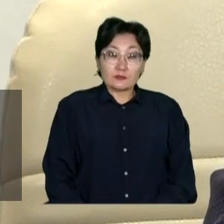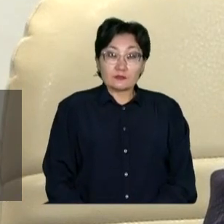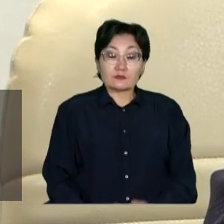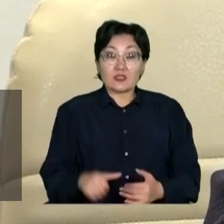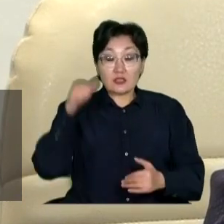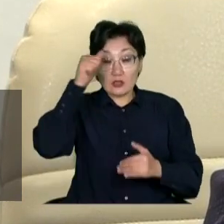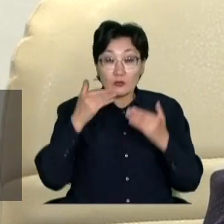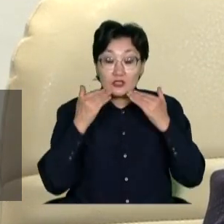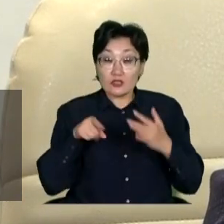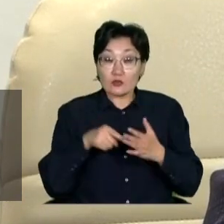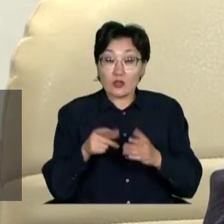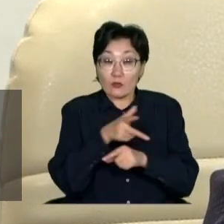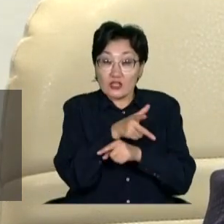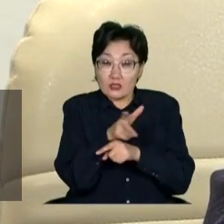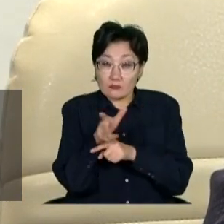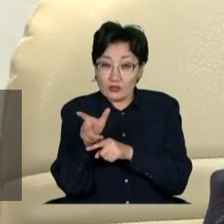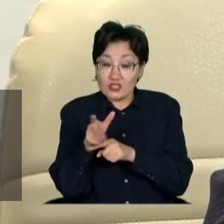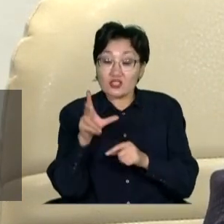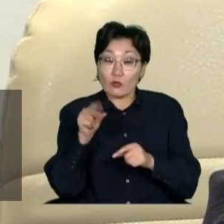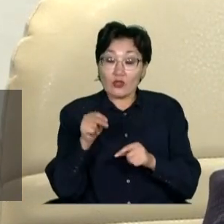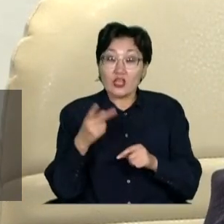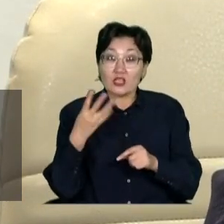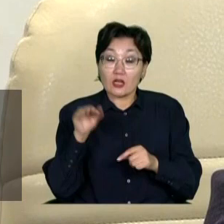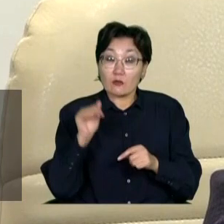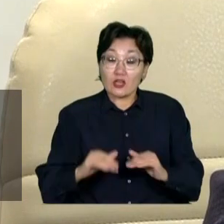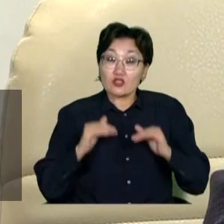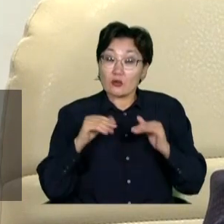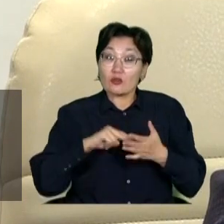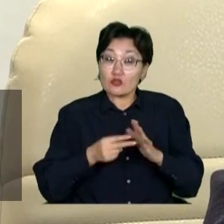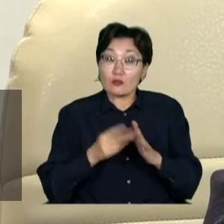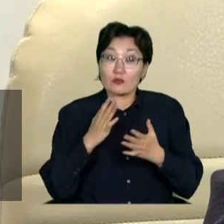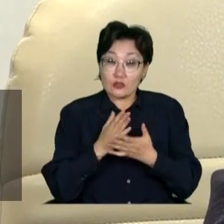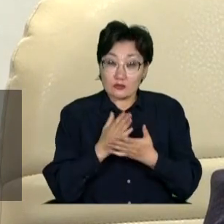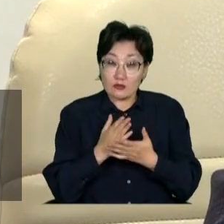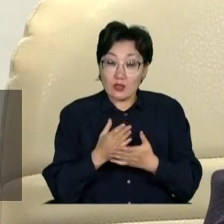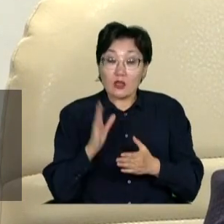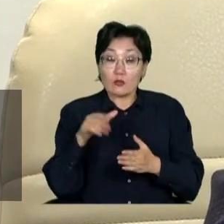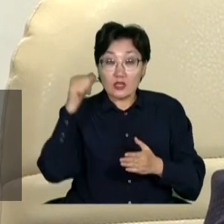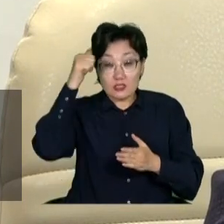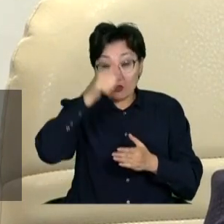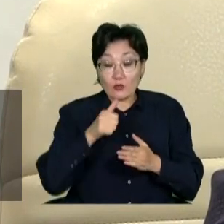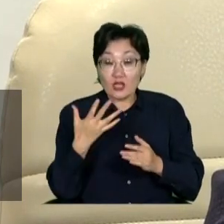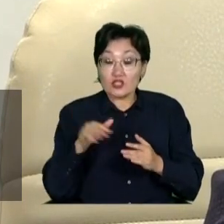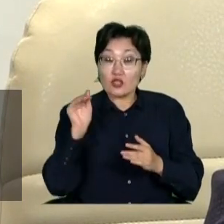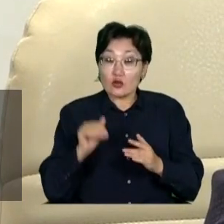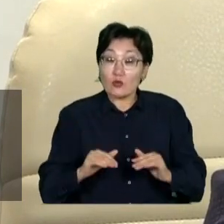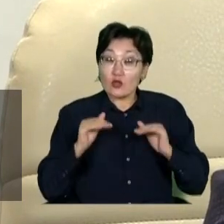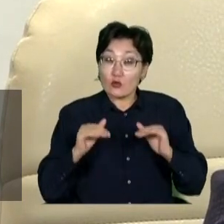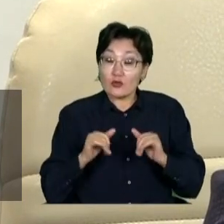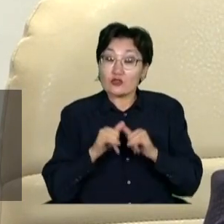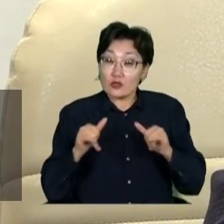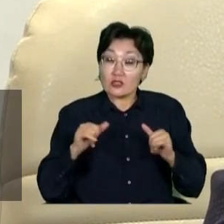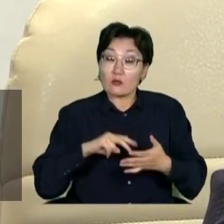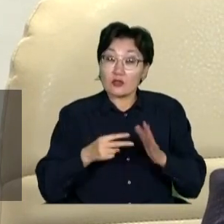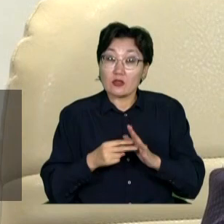Жыл соңына дейін қалада бейнебақылау камераларының санын 40 000 жеткізуді жоспарлап отырмыз. Алдағы жылы оны 50 000 дейін көбейтпекпіз.